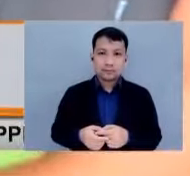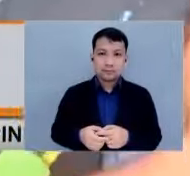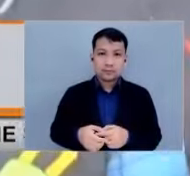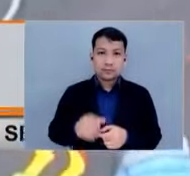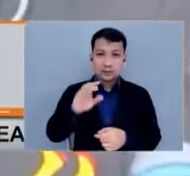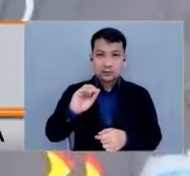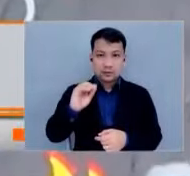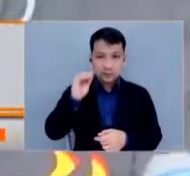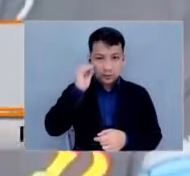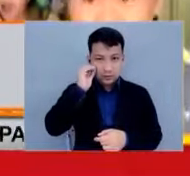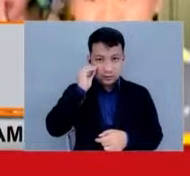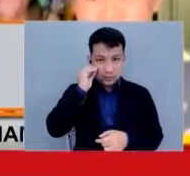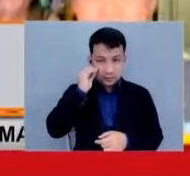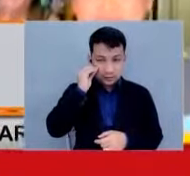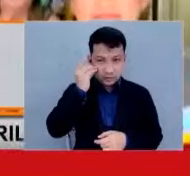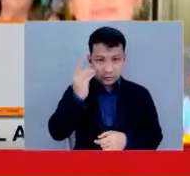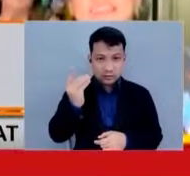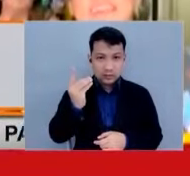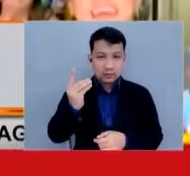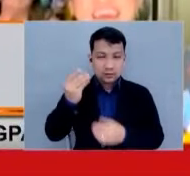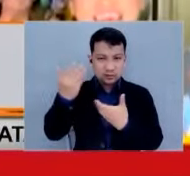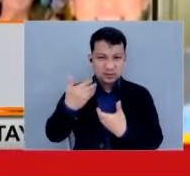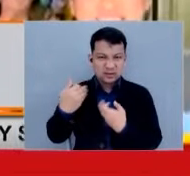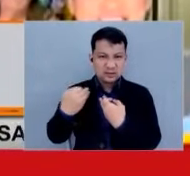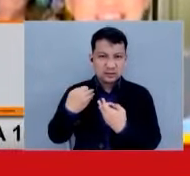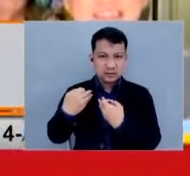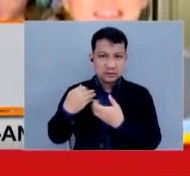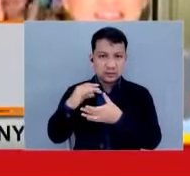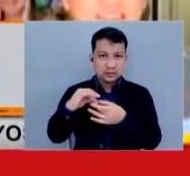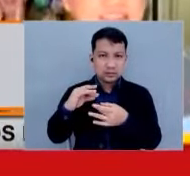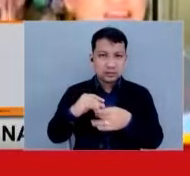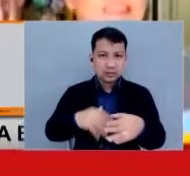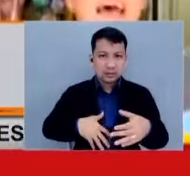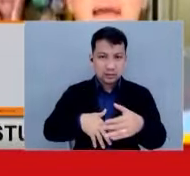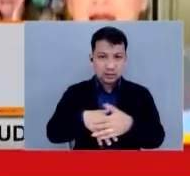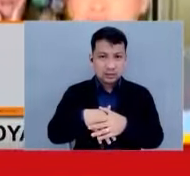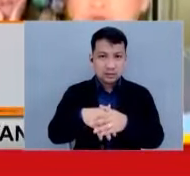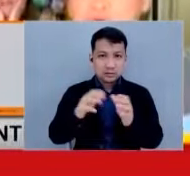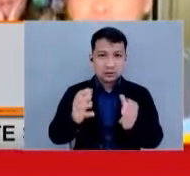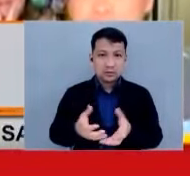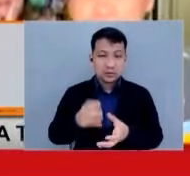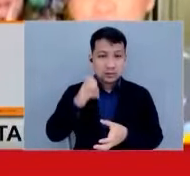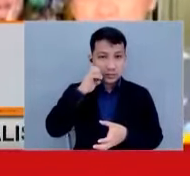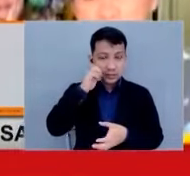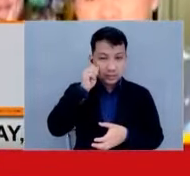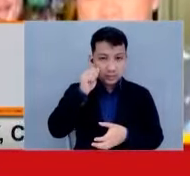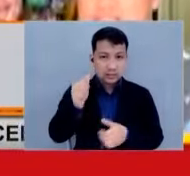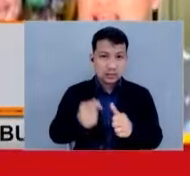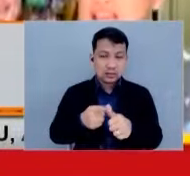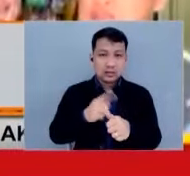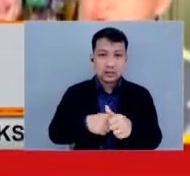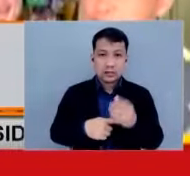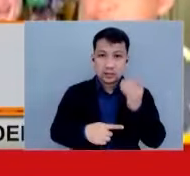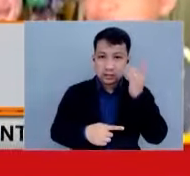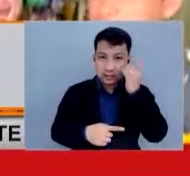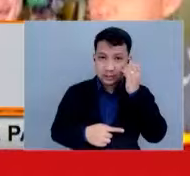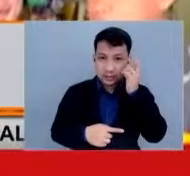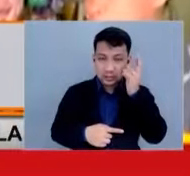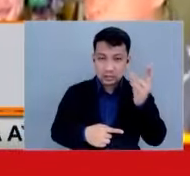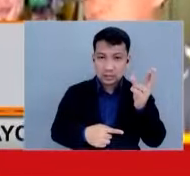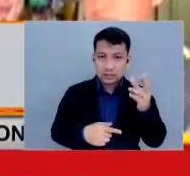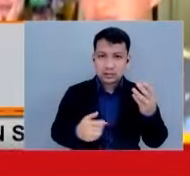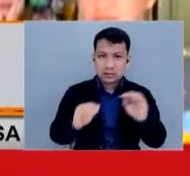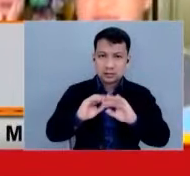Diaz, may nakapagkwento umano sa kaniyang buntis si Ellen sa unang anak nila ni Derek Ramsey. Paglilinaw ni